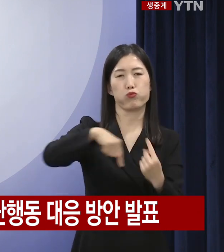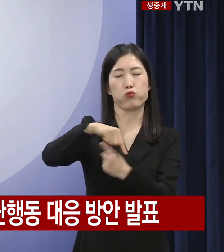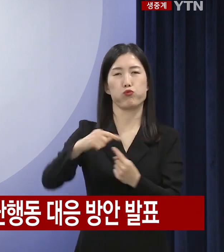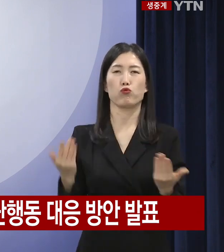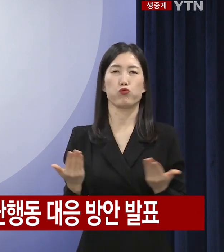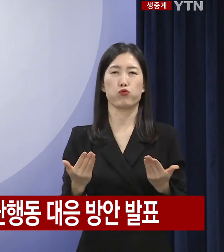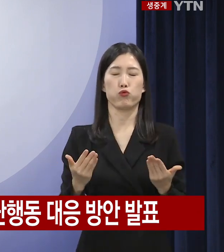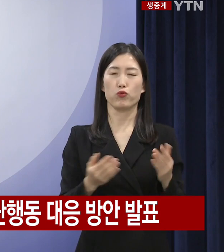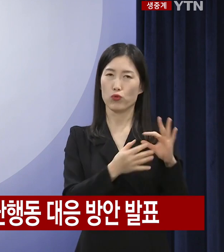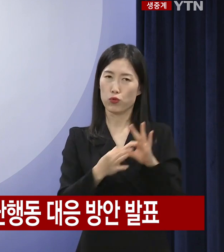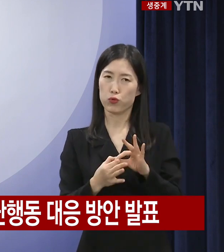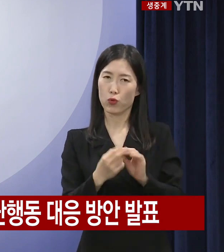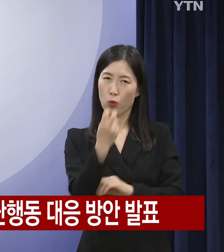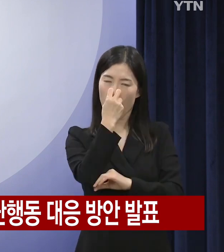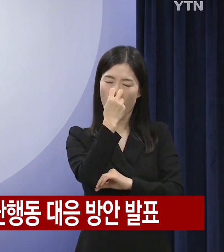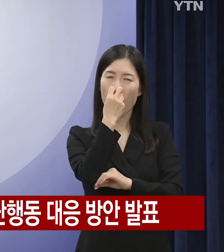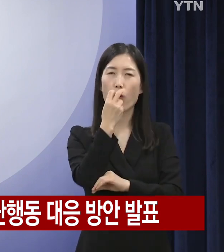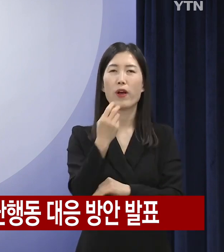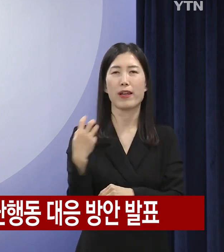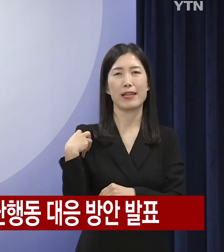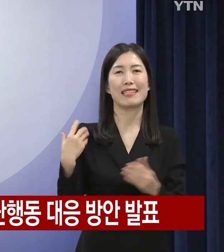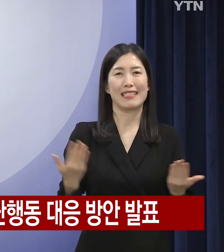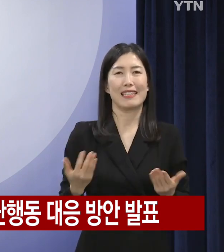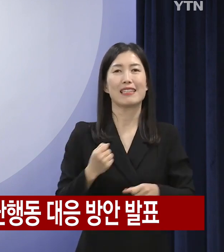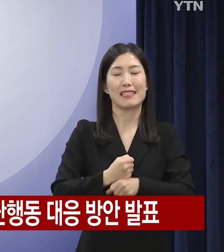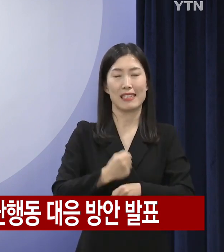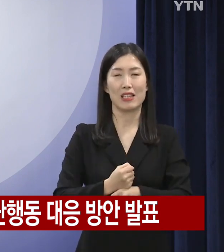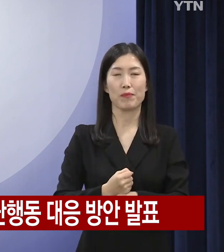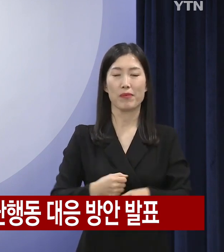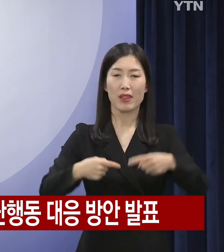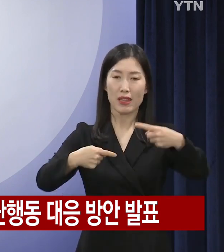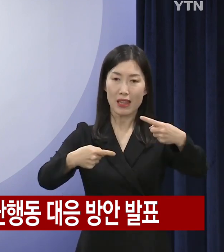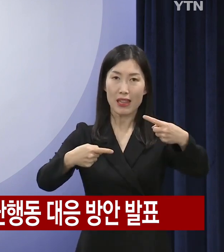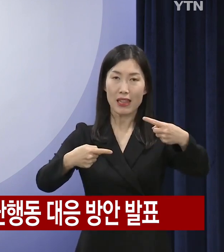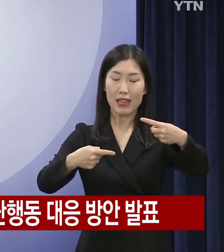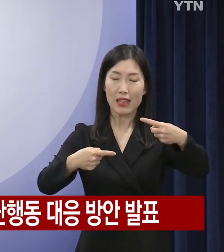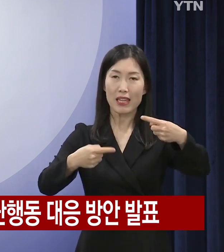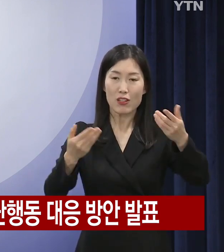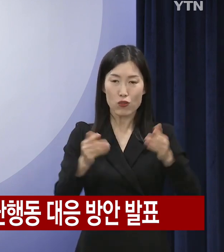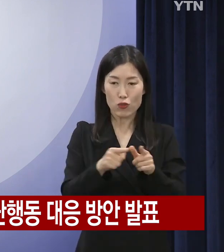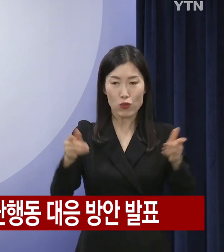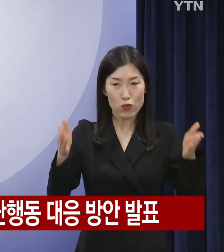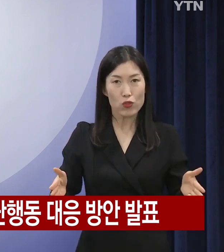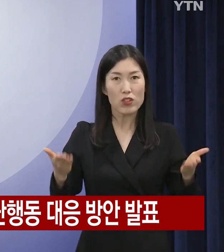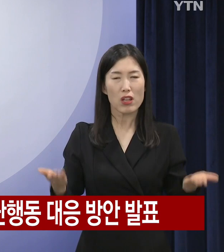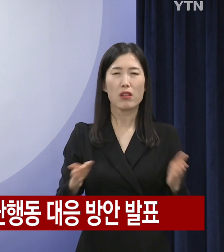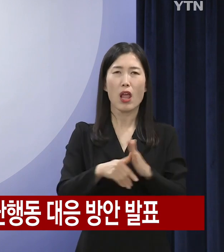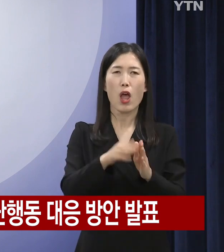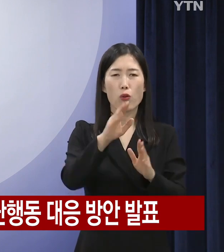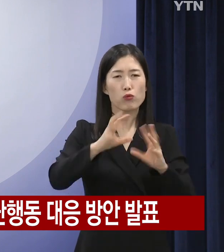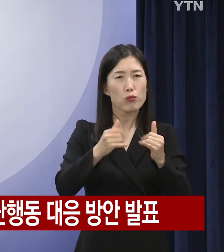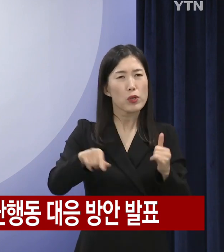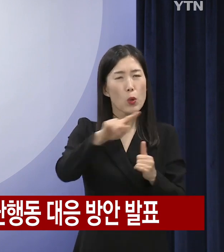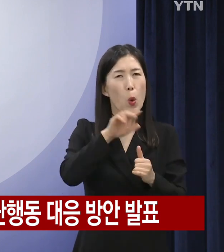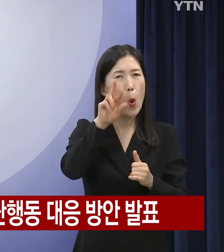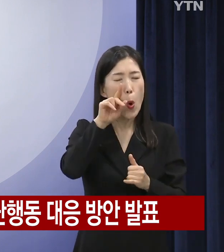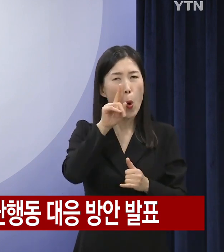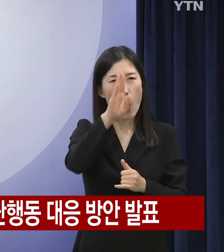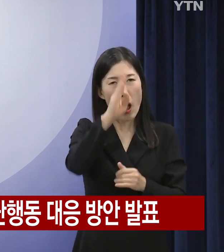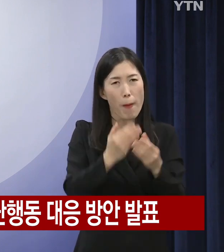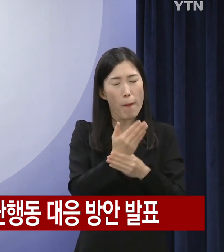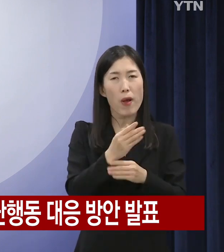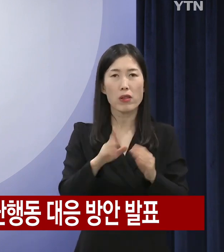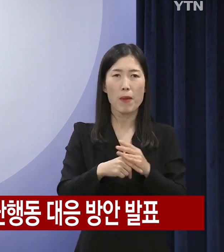대응 태세를 늦추지 않을 것입니다. 설 연휴 기간 아픈 국민들에게 진료의 공백이